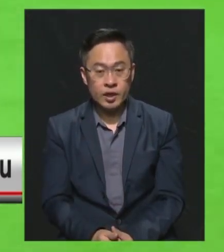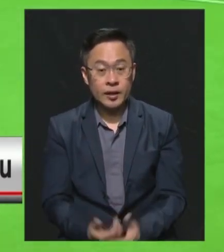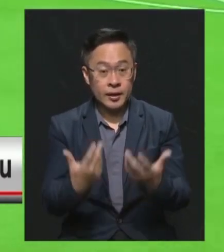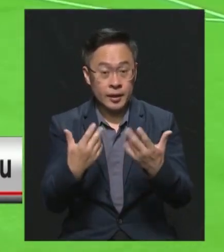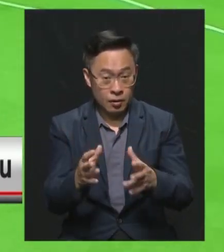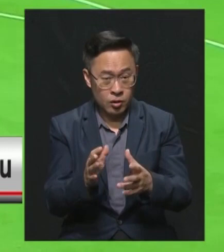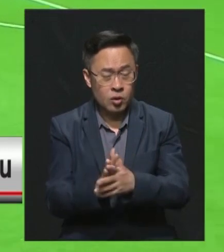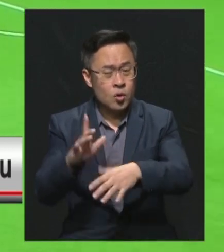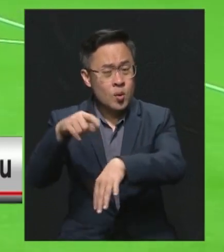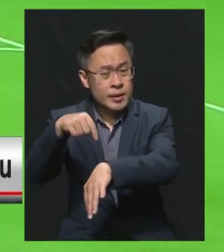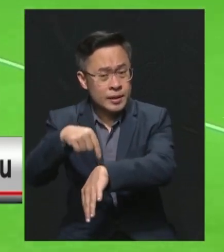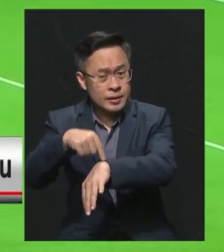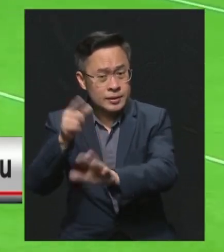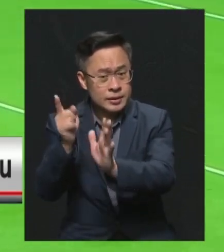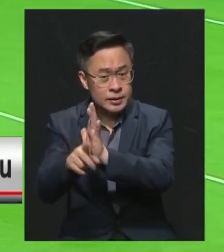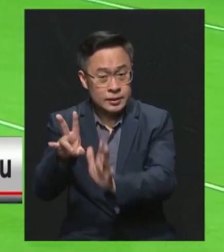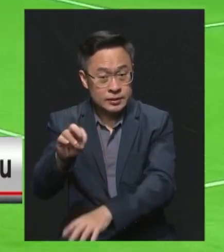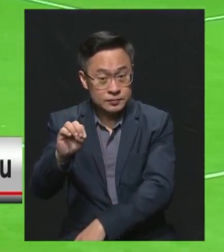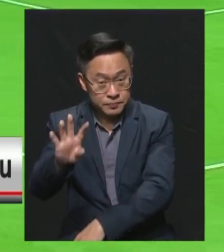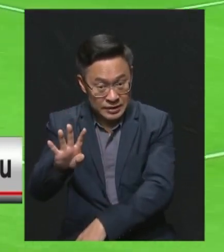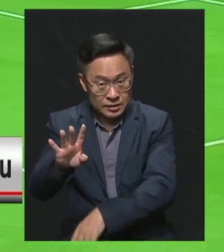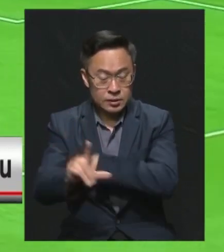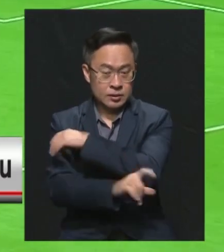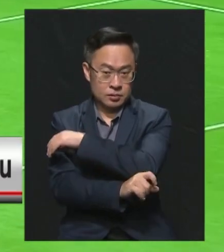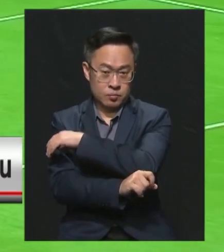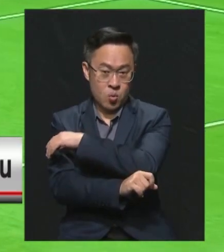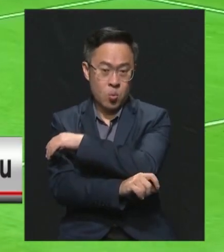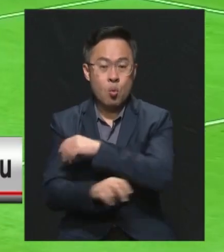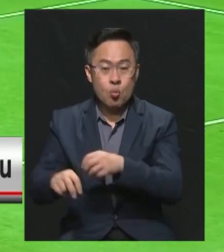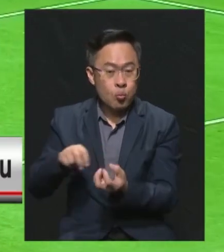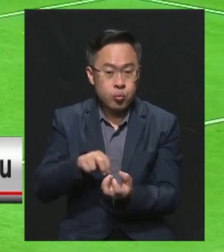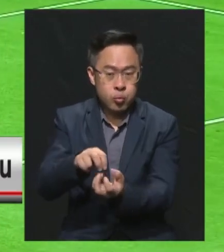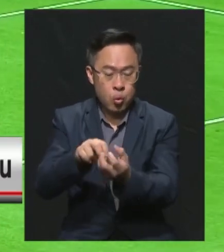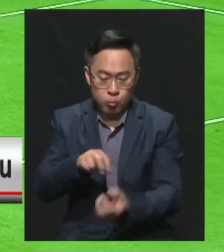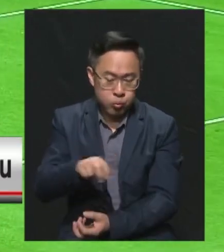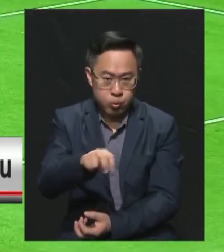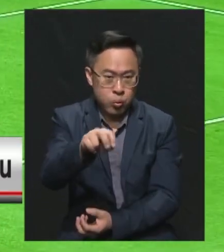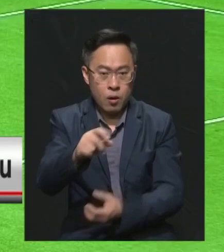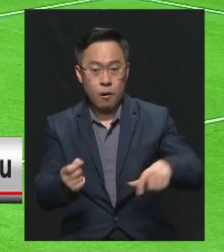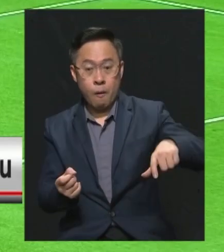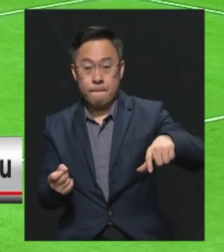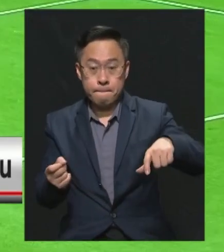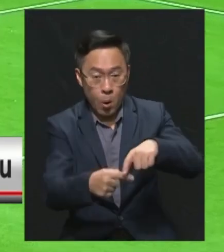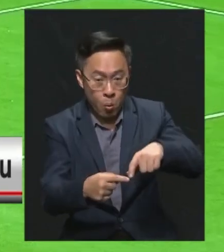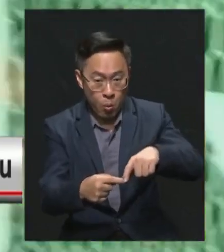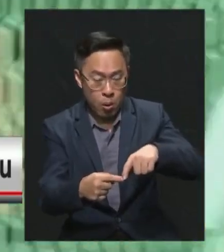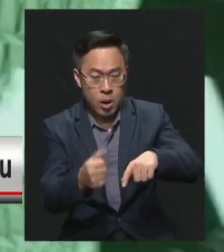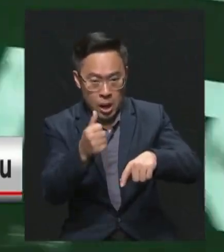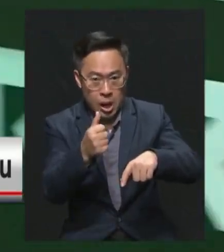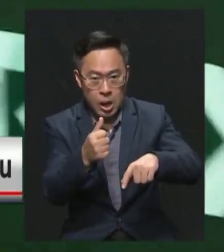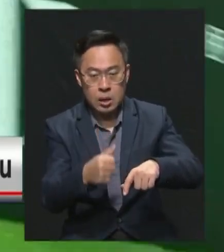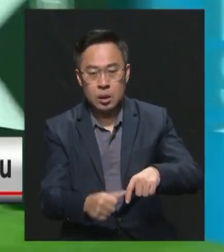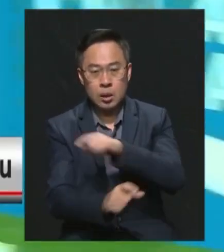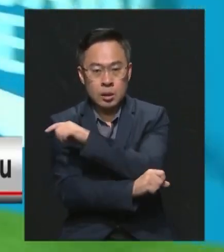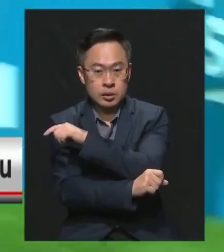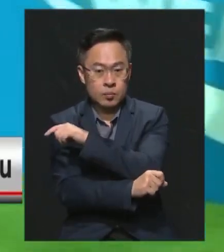จากนั้นค่ะนาทีที่74ค่ะเจ้าบ้านสิงคโปร์นะคะมาจังหวะนี้นะคะโป้งเดียวจอดค่ะชาวันอํานวยนะคะ